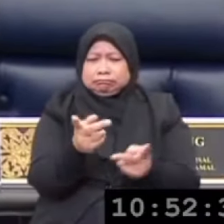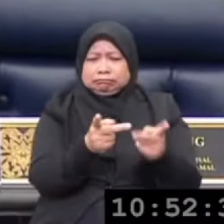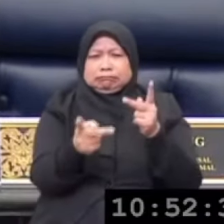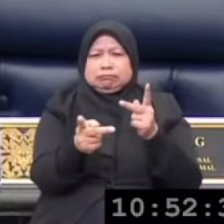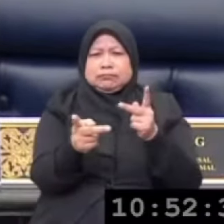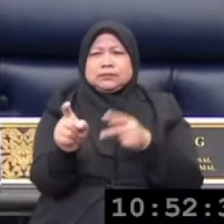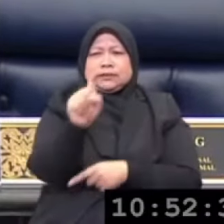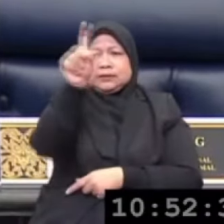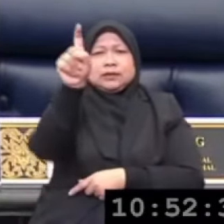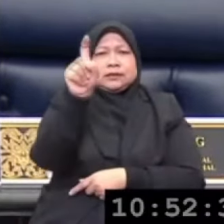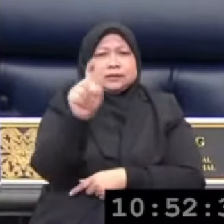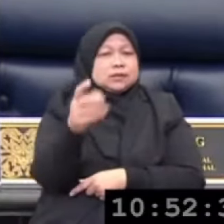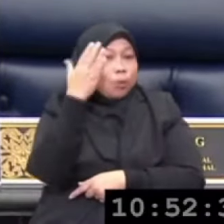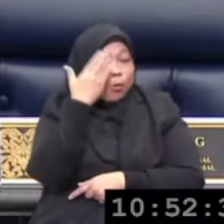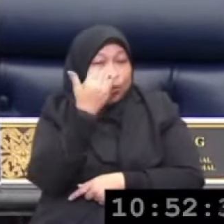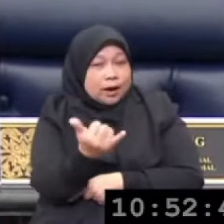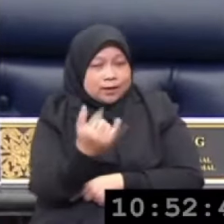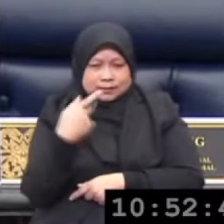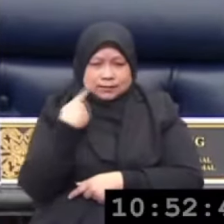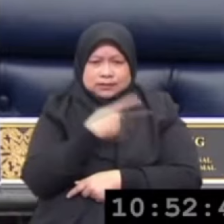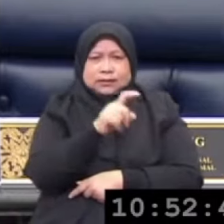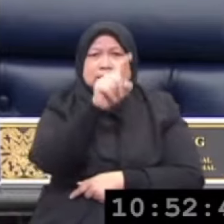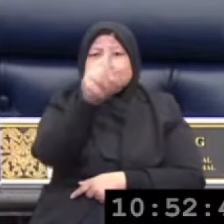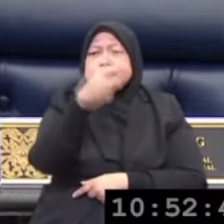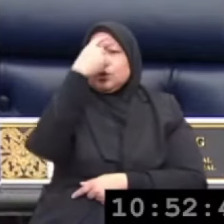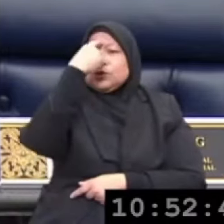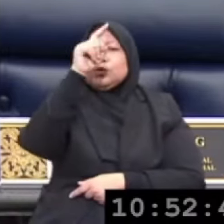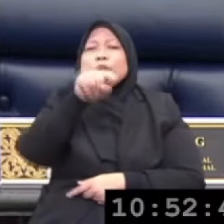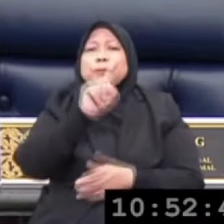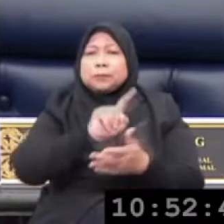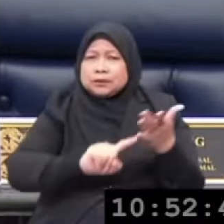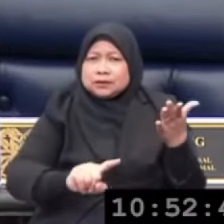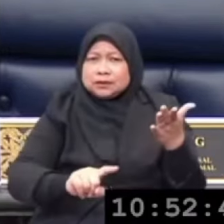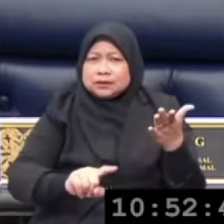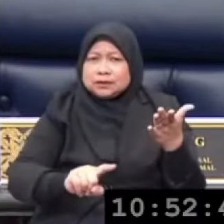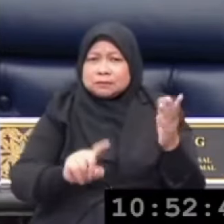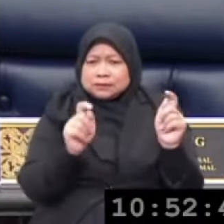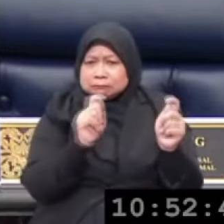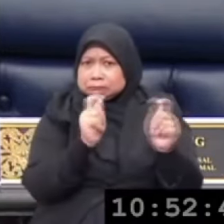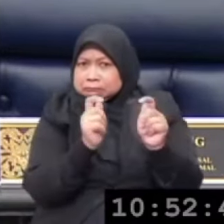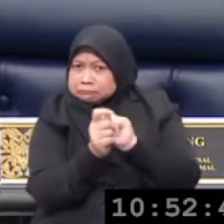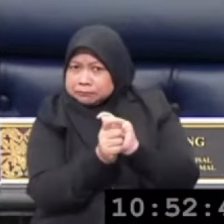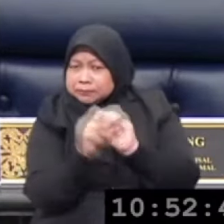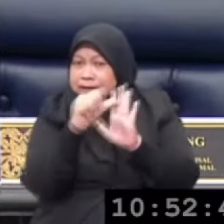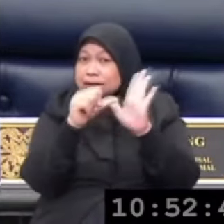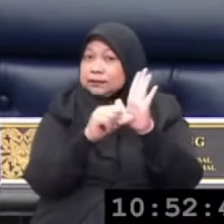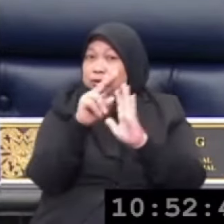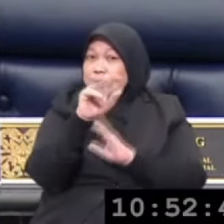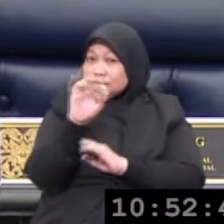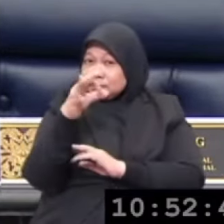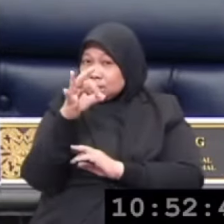wajar ditanya. Sebab kita tanya soalan ini ialah untuk meminda Akta